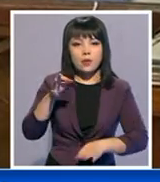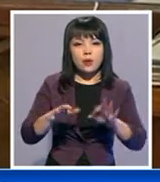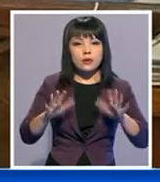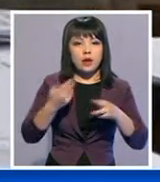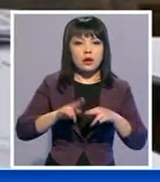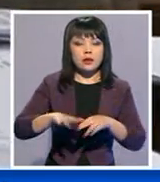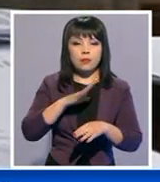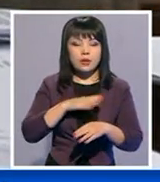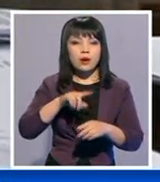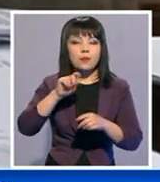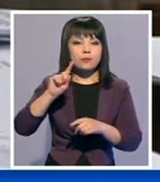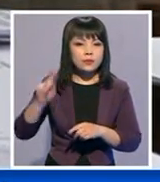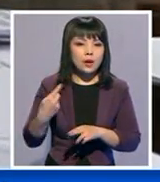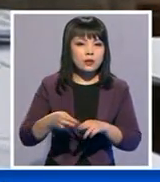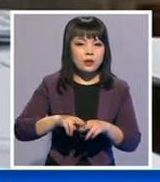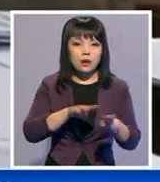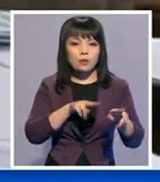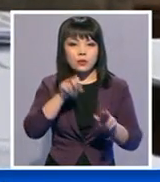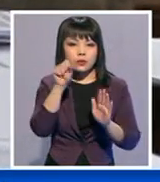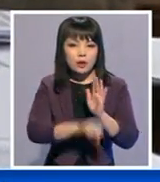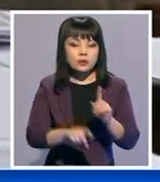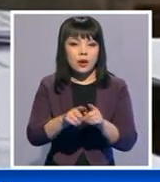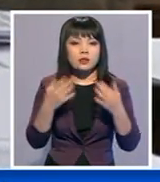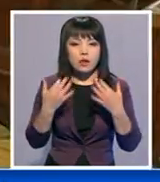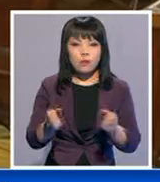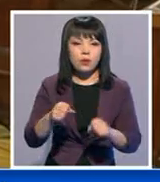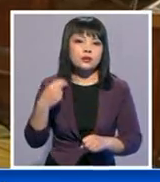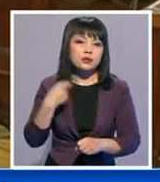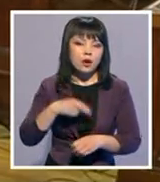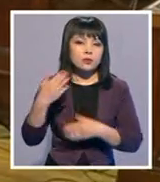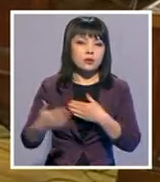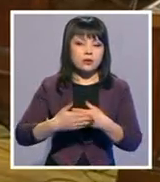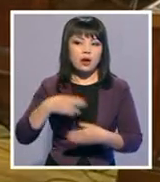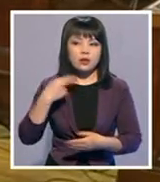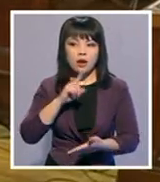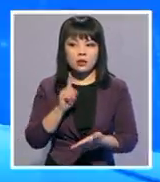халыққа оқ атуға бұйрық бергені дәлелденсе, Белла Биску өмір бақи түрмеге жабылуы мүмкін.